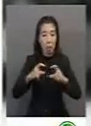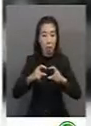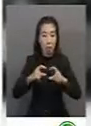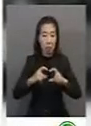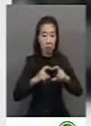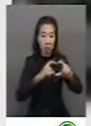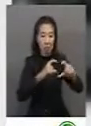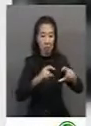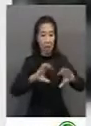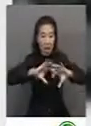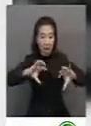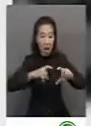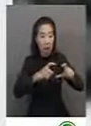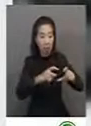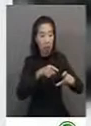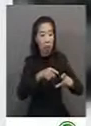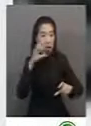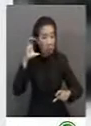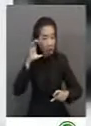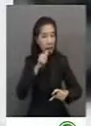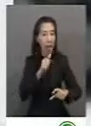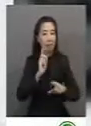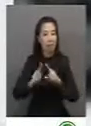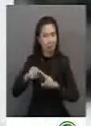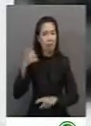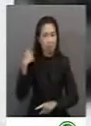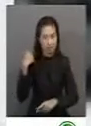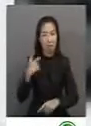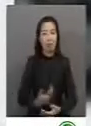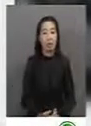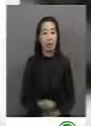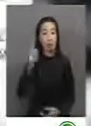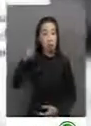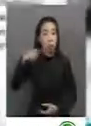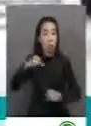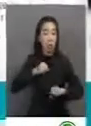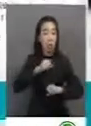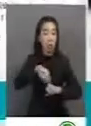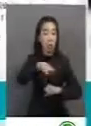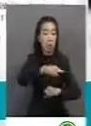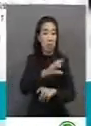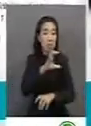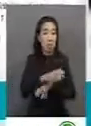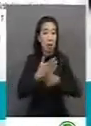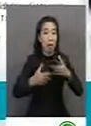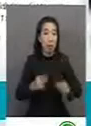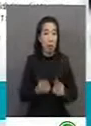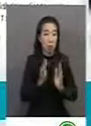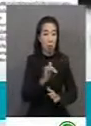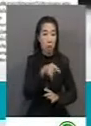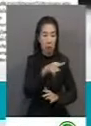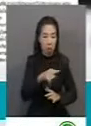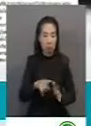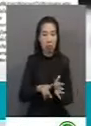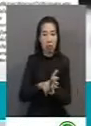ชการออกมาแสดงให้ดูเพื่อความน่าเชื่อถือแล้วก็มีรายงานด้วยนะคะว่าเด็กสาวที่ถูกบังคับค้าประเวณีบางคนเนี่ยน้องเขาติ